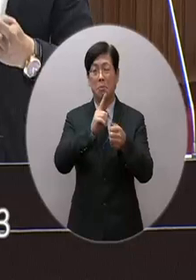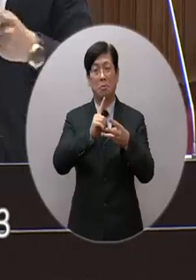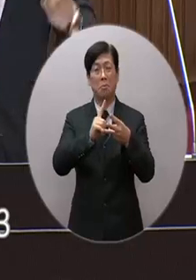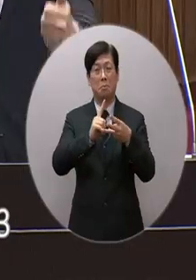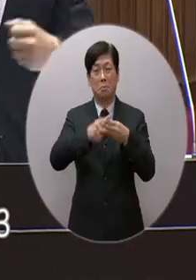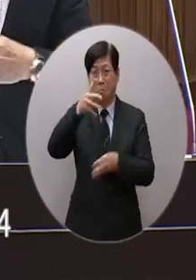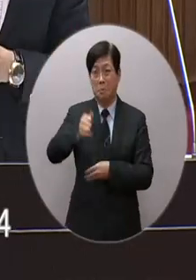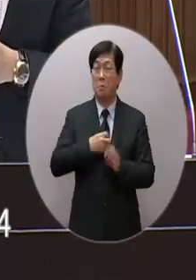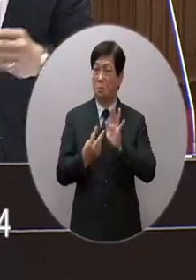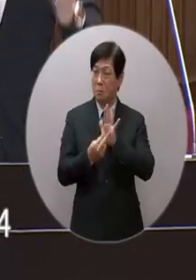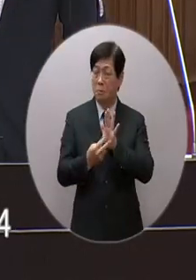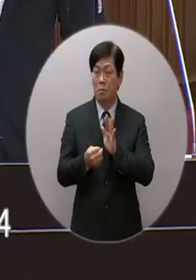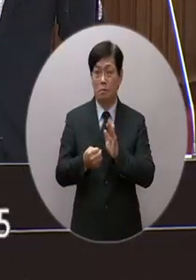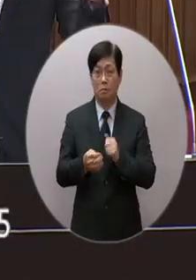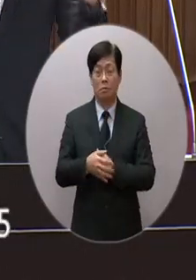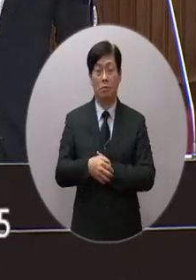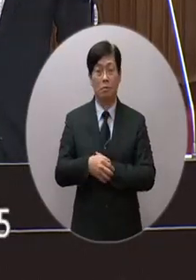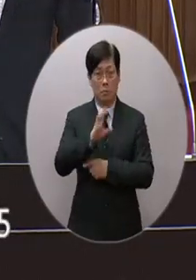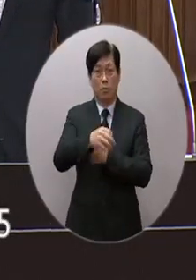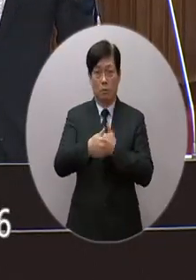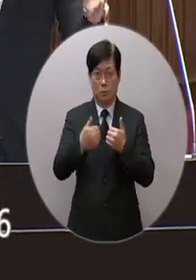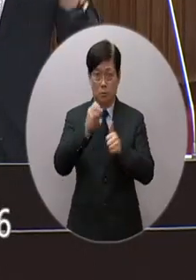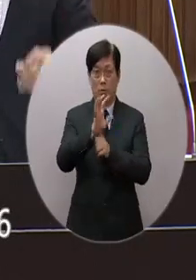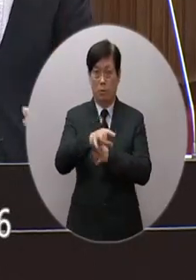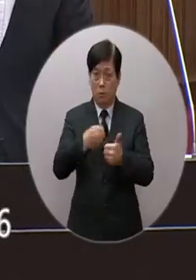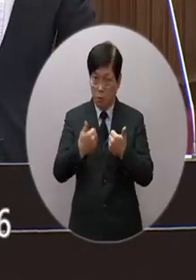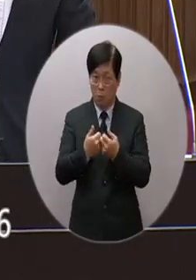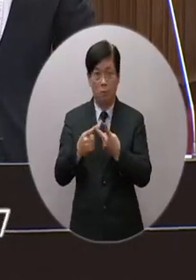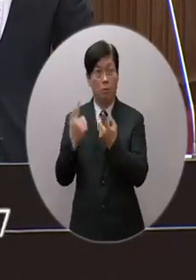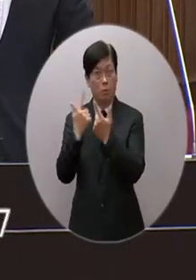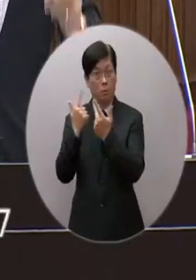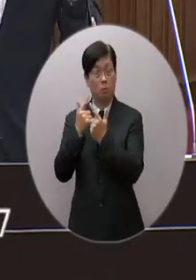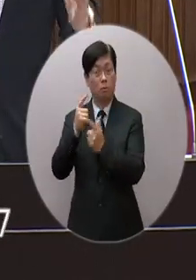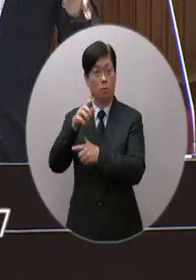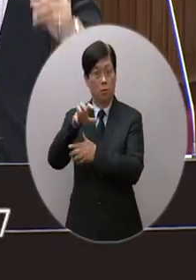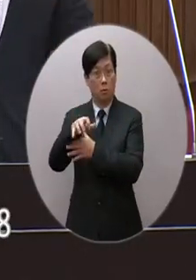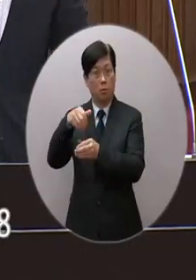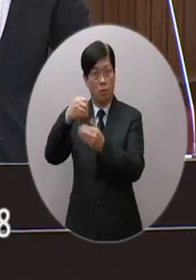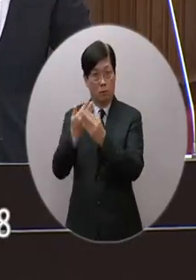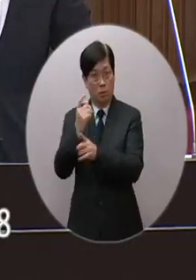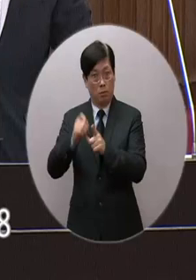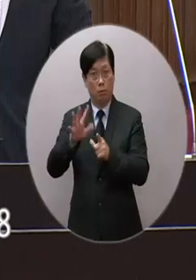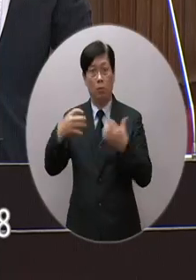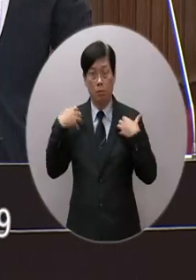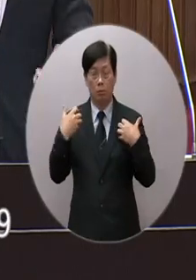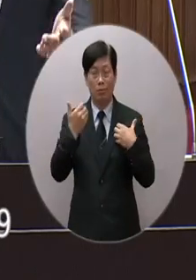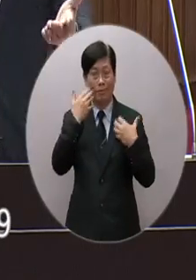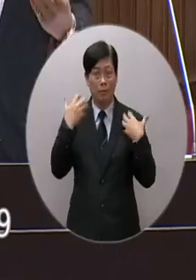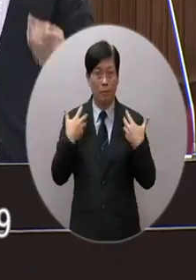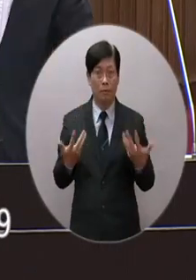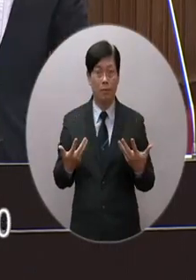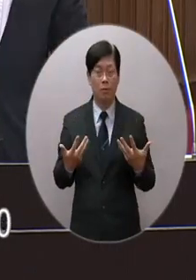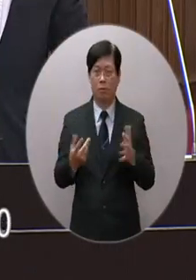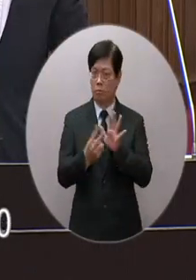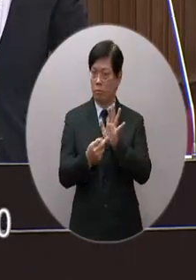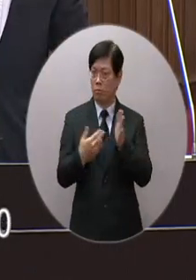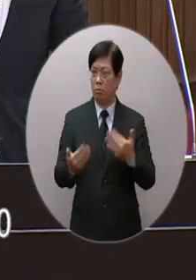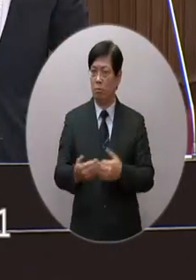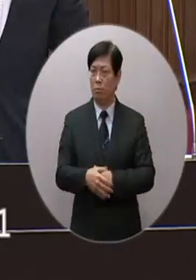你讲嘛吼。我讲，我甲伊困起来讲，农委会不能拢有责任，啊，这责任要负责。你在边甲